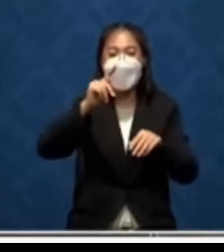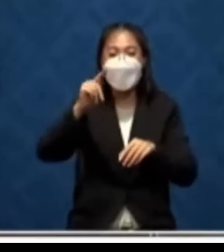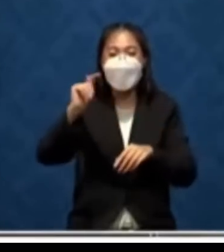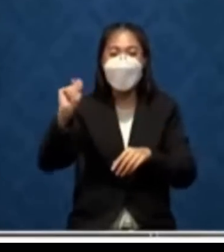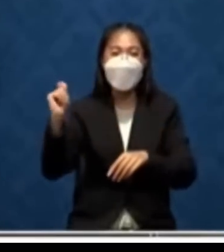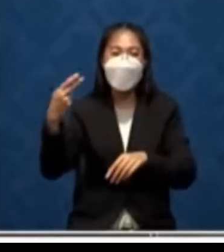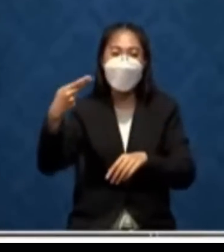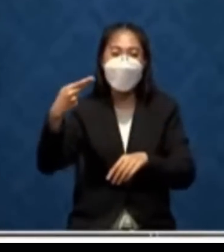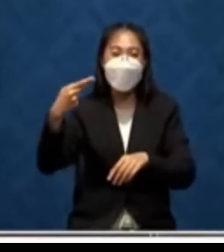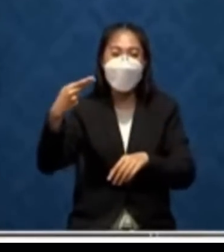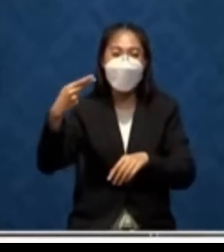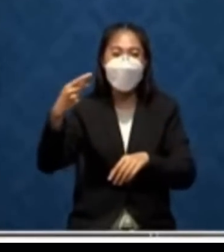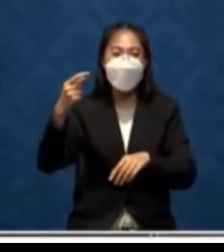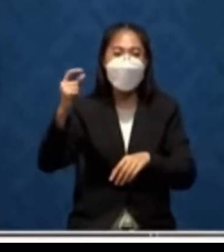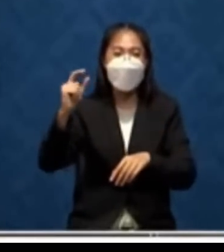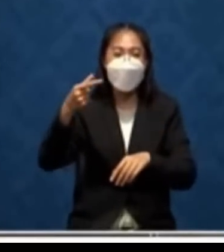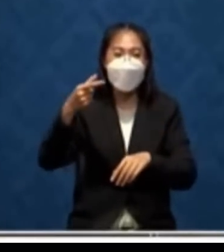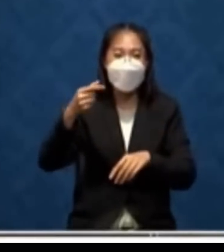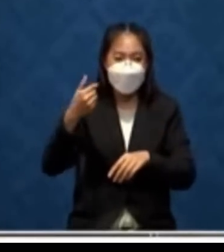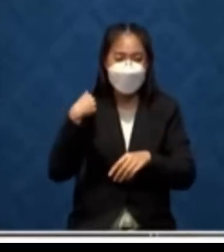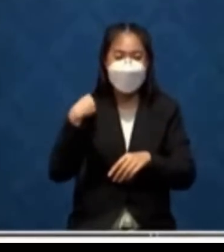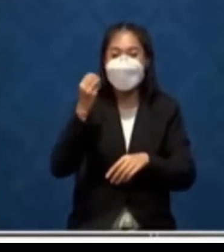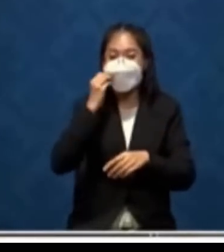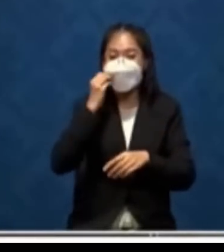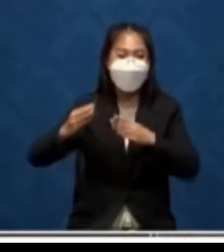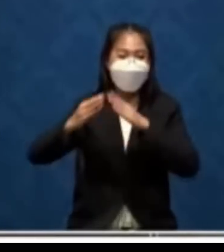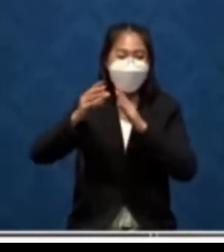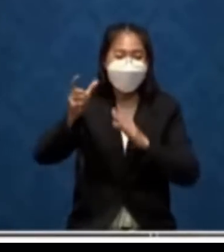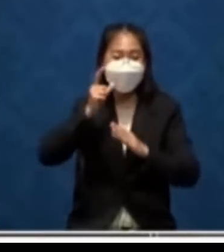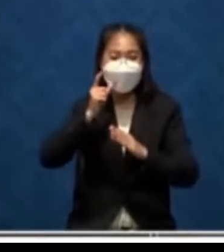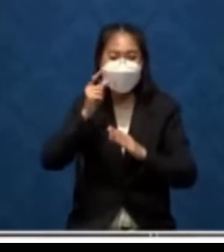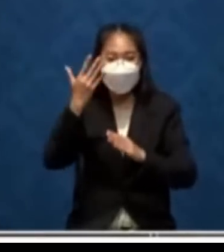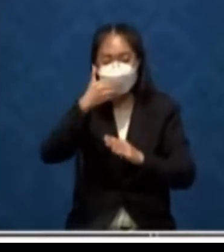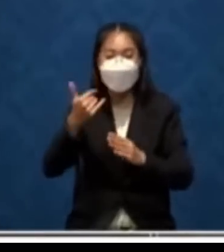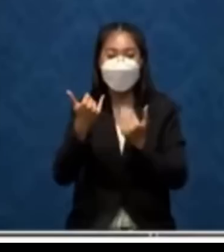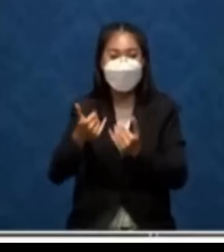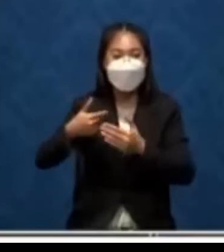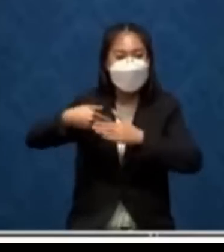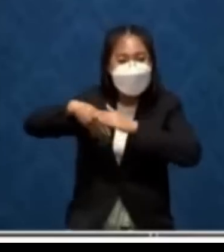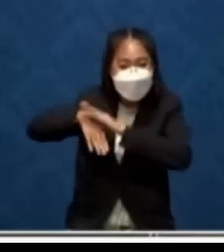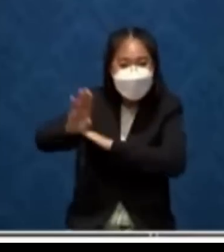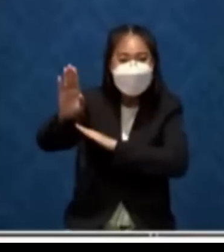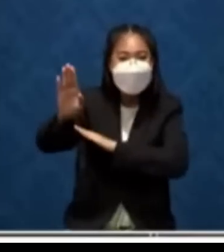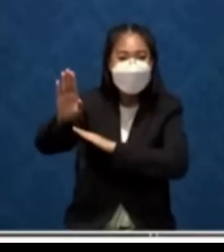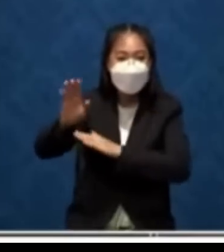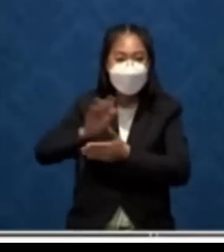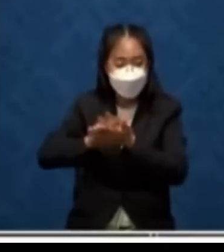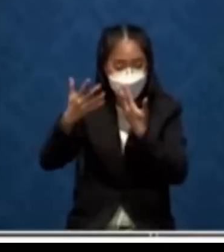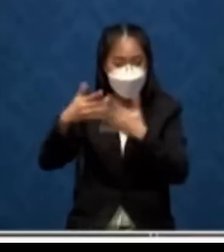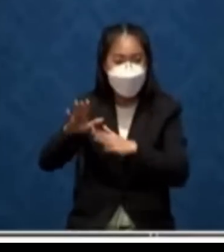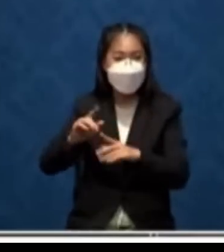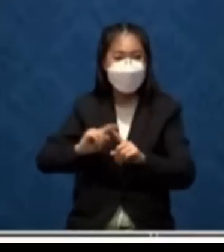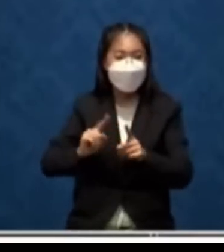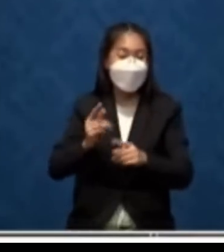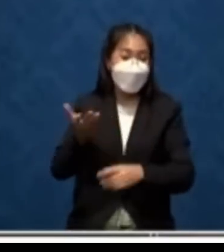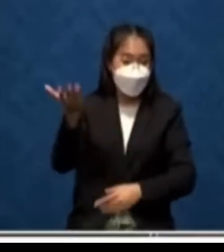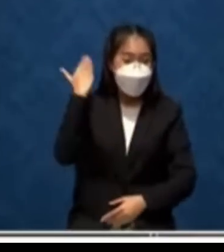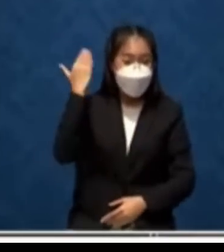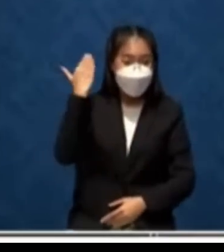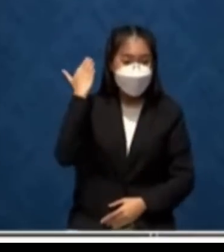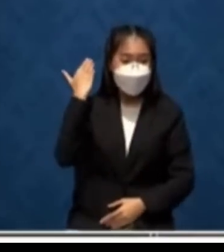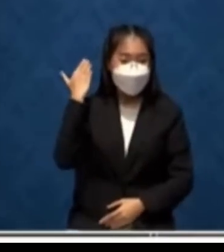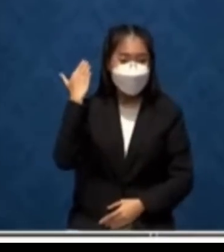มีคฤหาสน์ใหญ่โตไม่แพ้ตู้ฮาวปัจจุบันหนีออกนอกประเทศไปแล้วแต่ในอดีตเคยเข้าไป